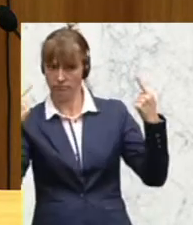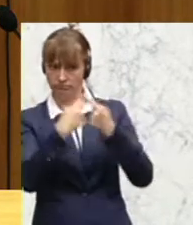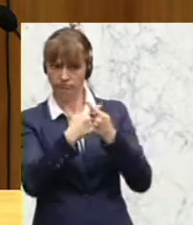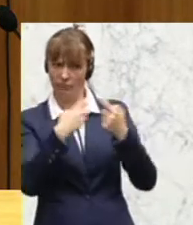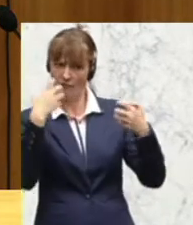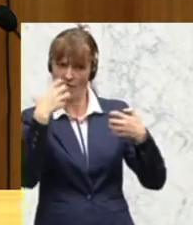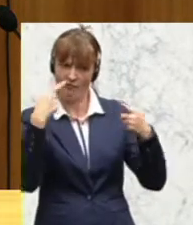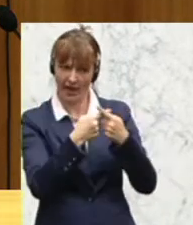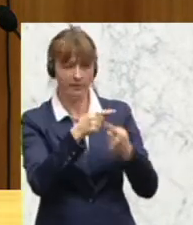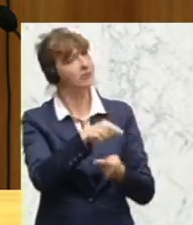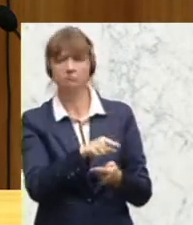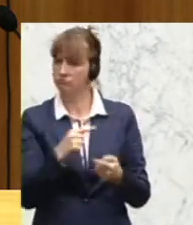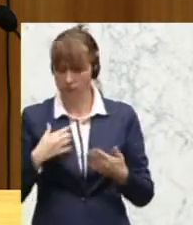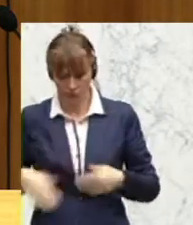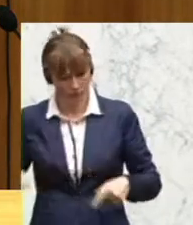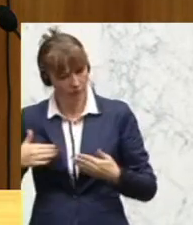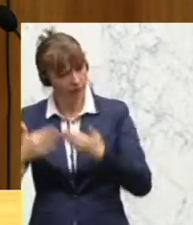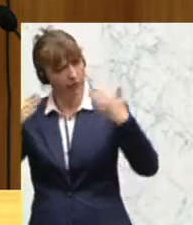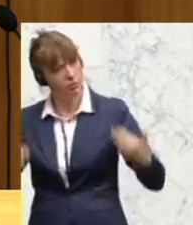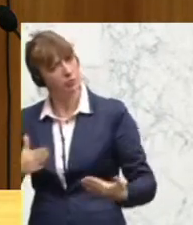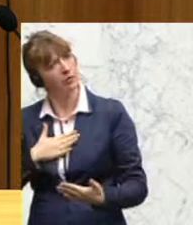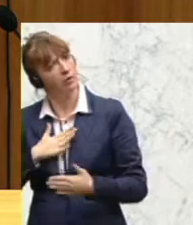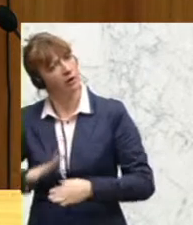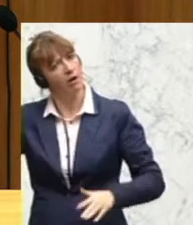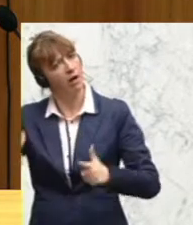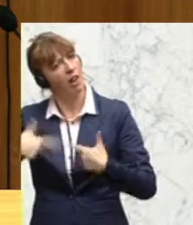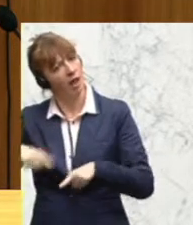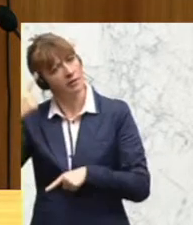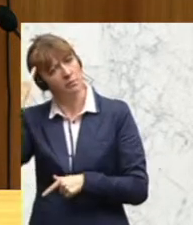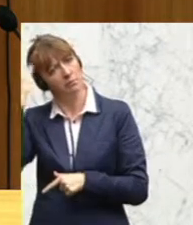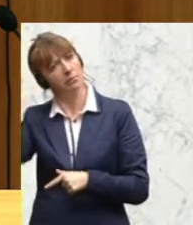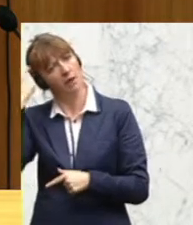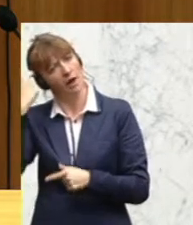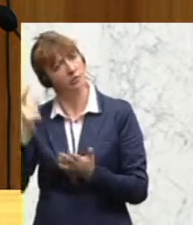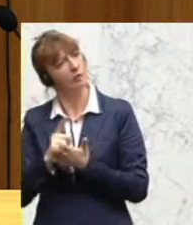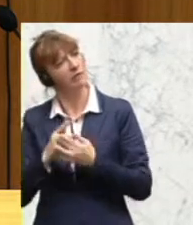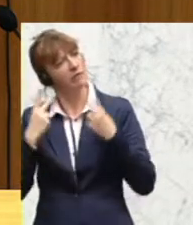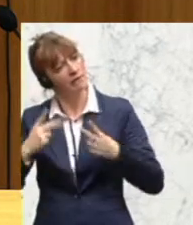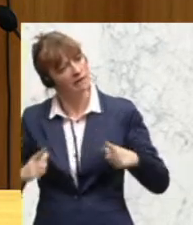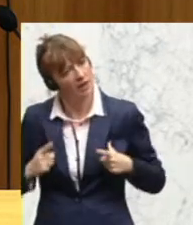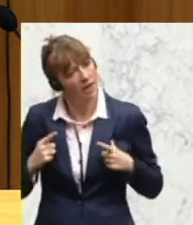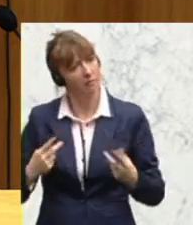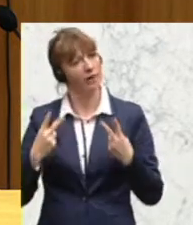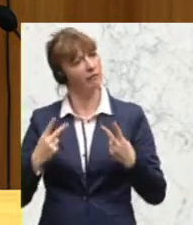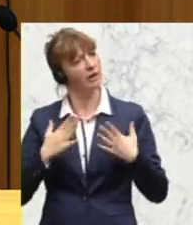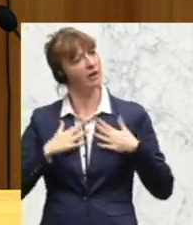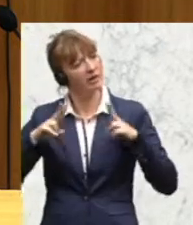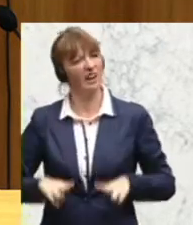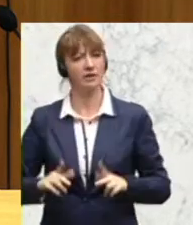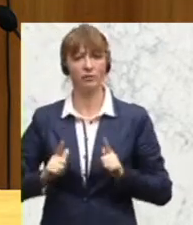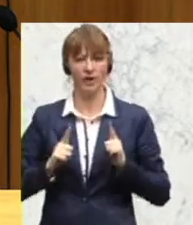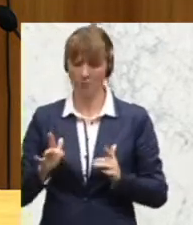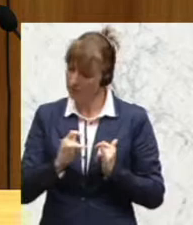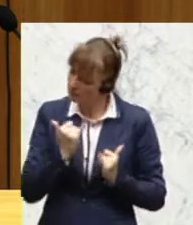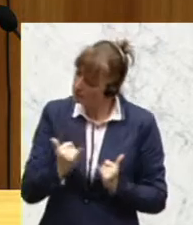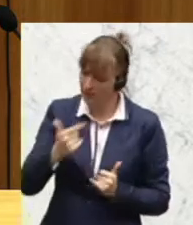unserem Land und widerspricht dem Wert des Lebens und dem Recht auf Leben, das jeder Mensch grundsätzlich